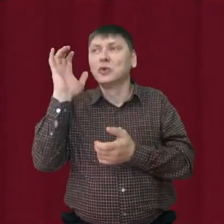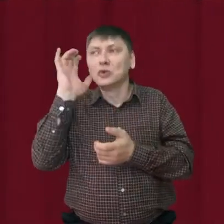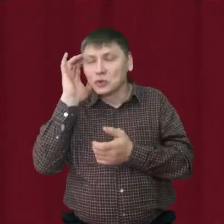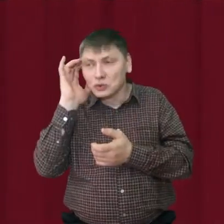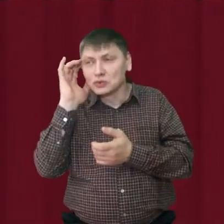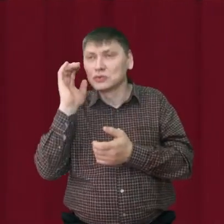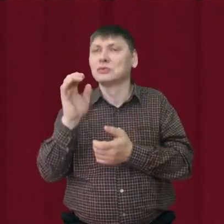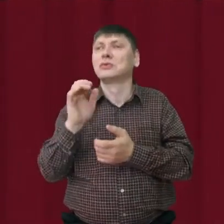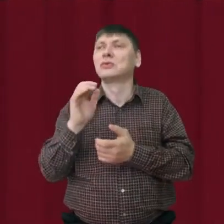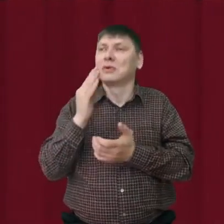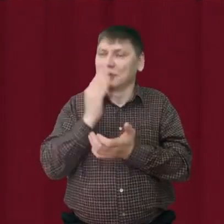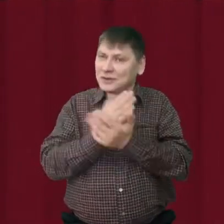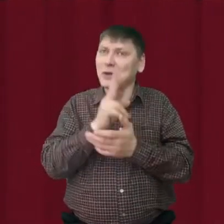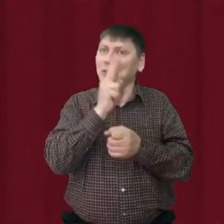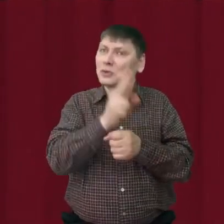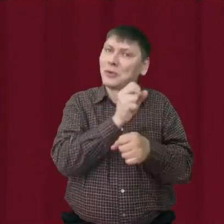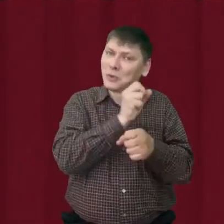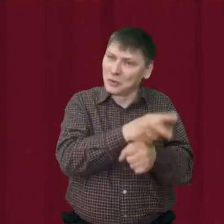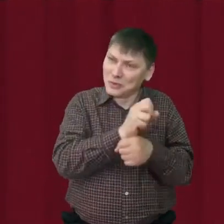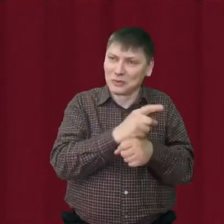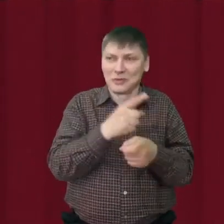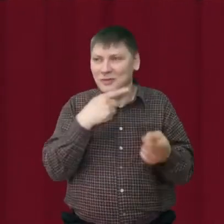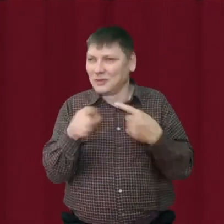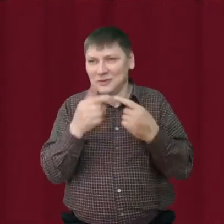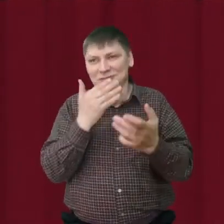а потом гонят. Поэтому это